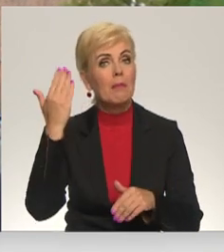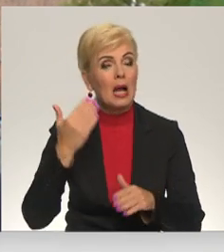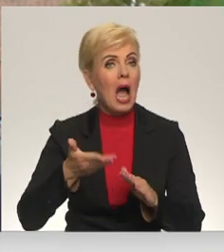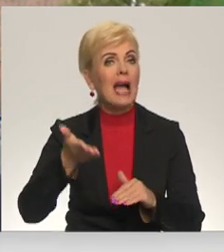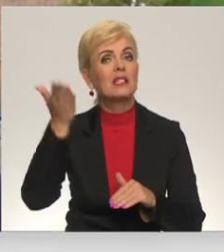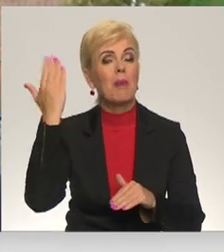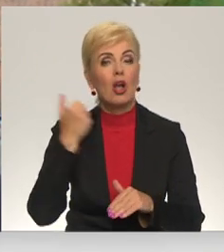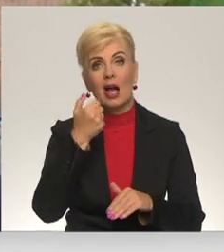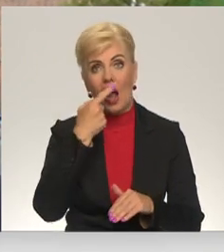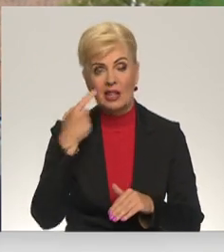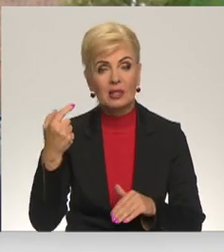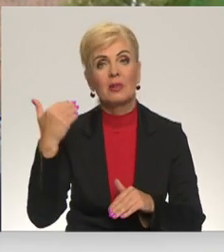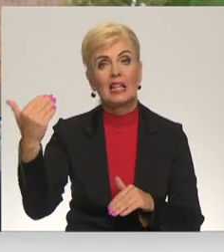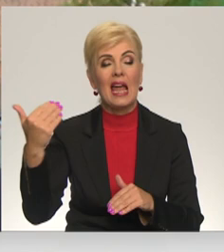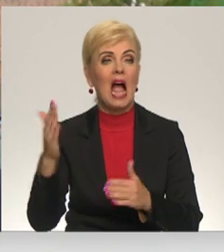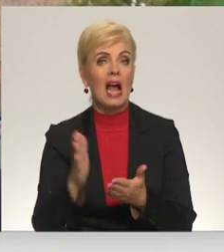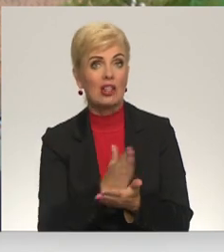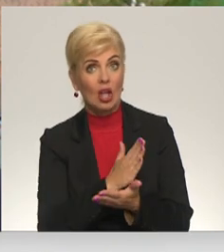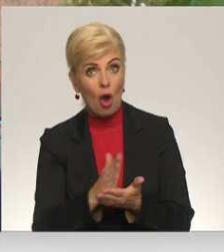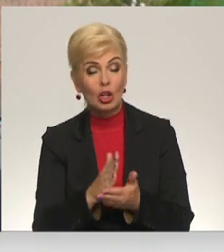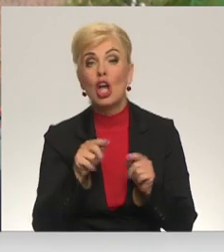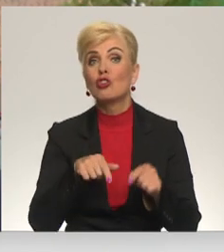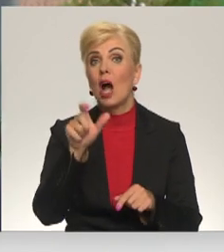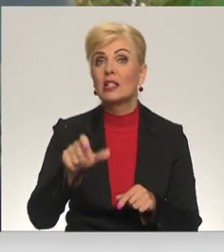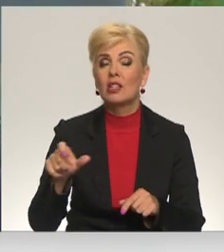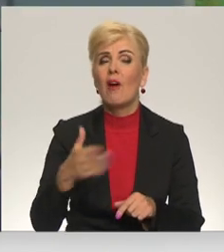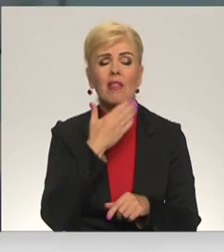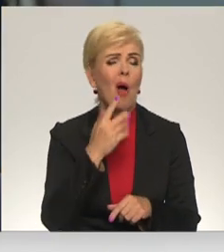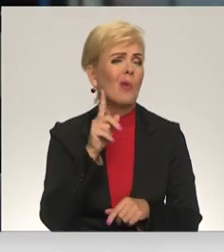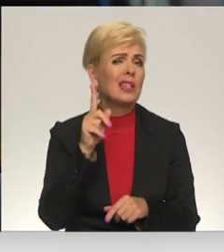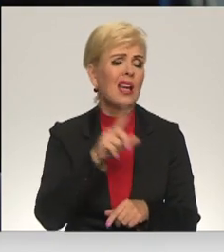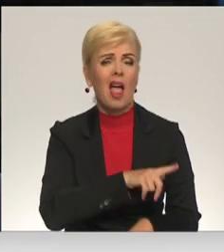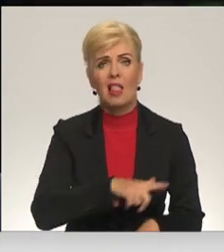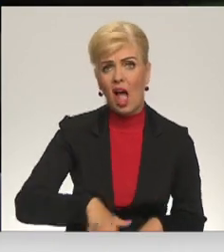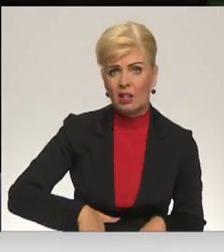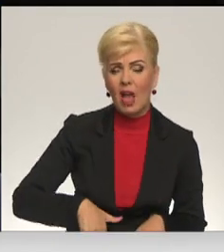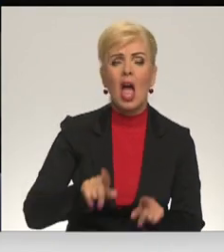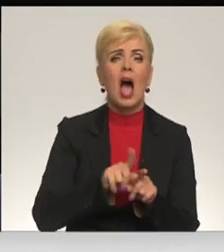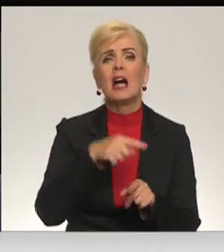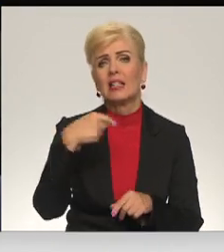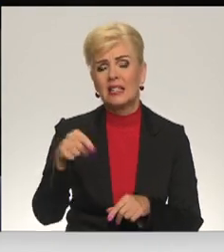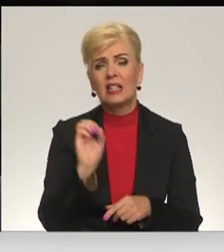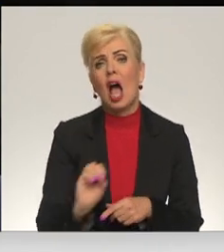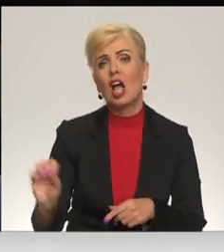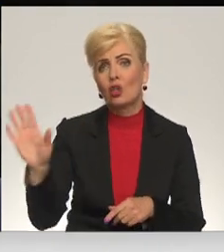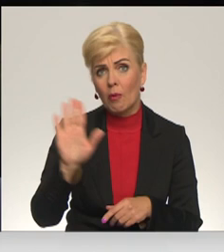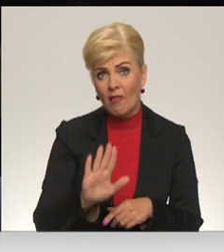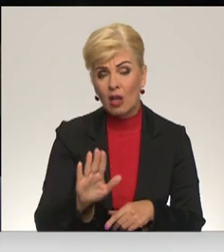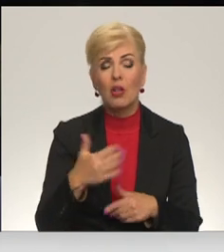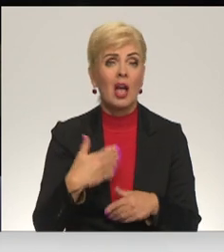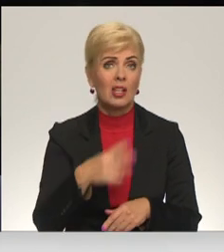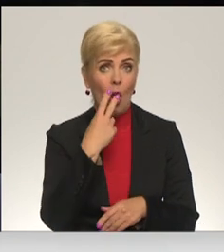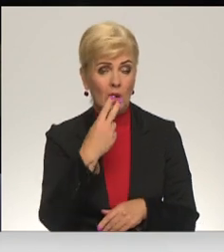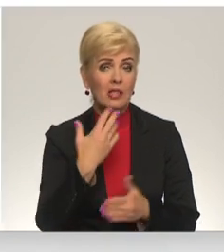aizpagājušā gadsimta kategorijās. Šādi cilvēki nav tikai Latvijā, šādi cilvēki ir arī citās Eiropas valstīs, kā mēs redzējām,